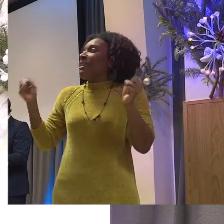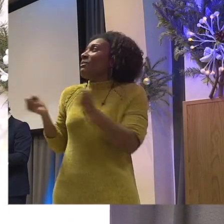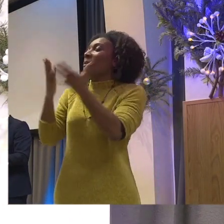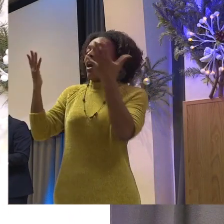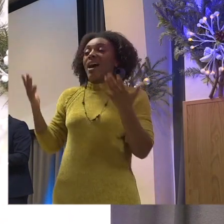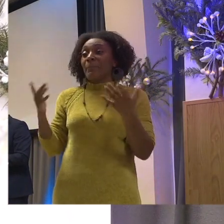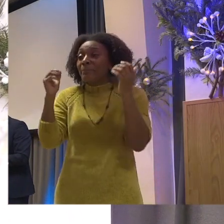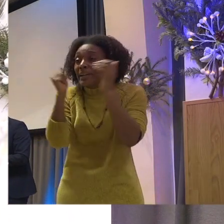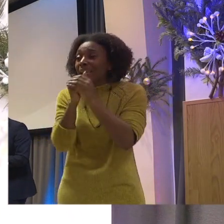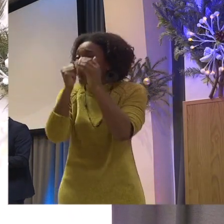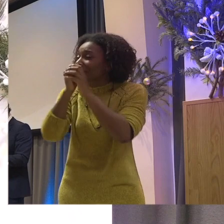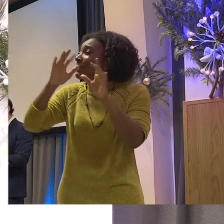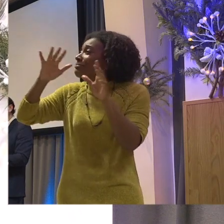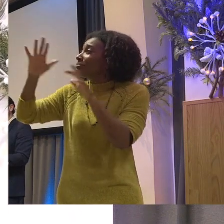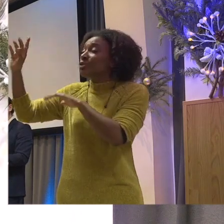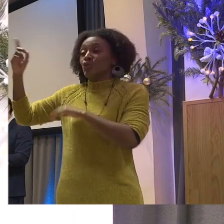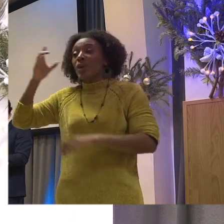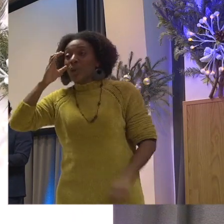oreilles de l'Éternel. Alléluia.